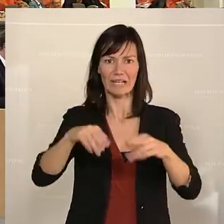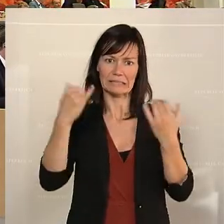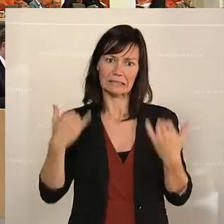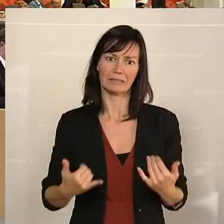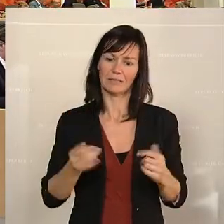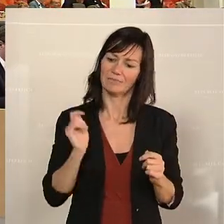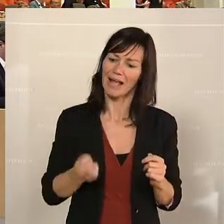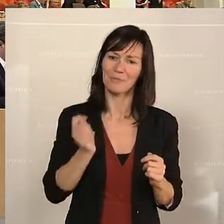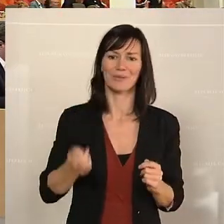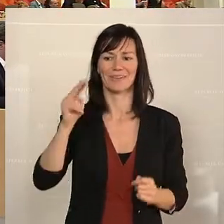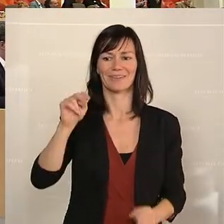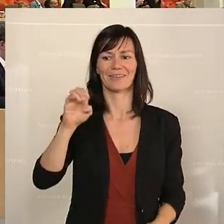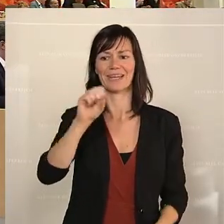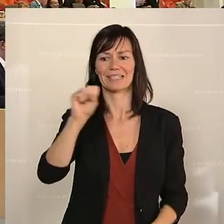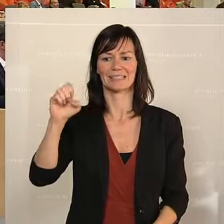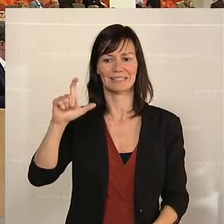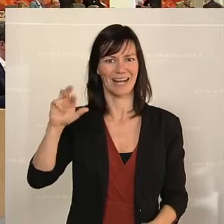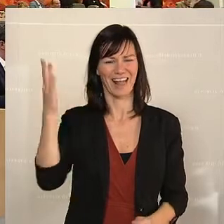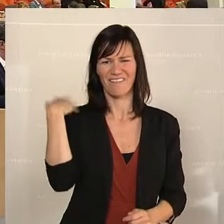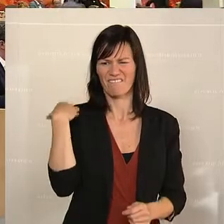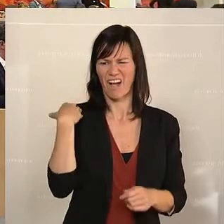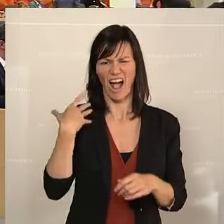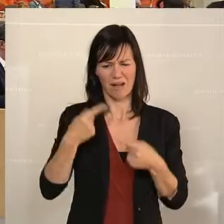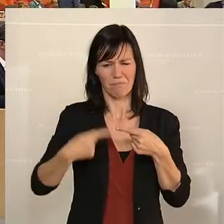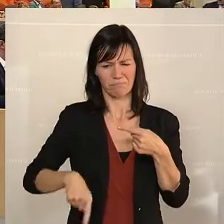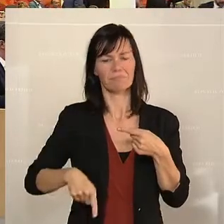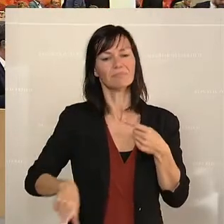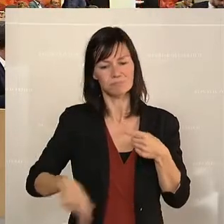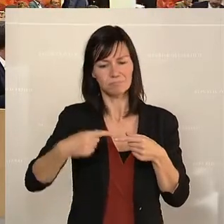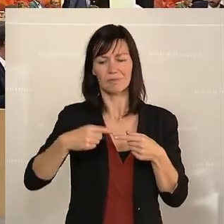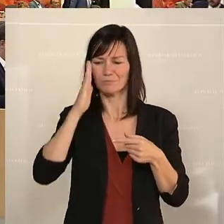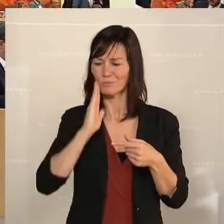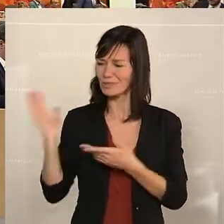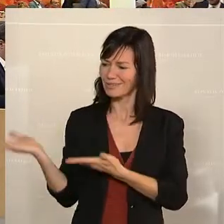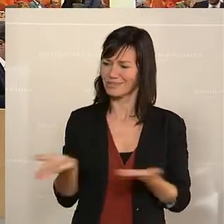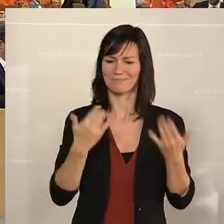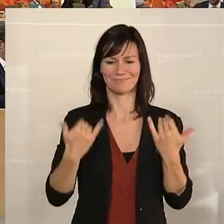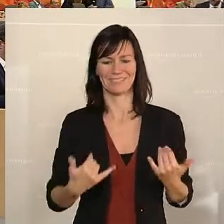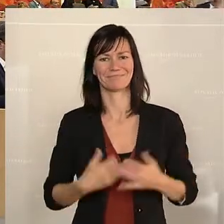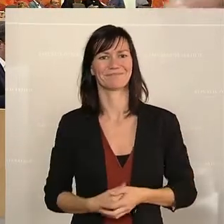wurde abgelehnt. Wir kehren nun zurück zur Tagesordnung, und zwar konkret zum